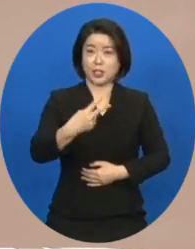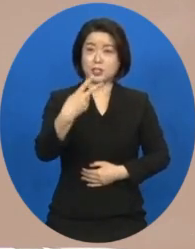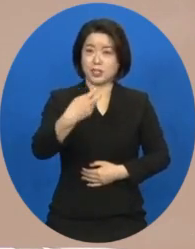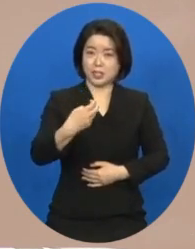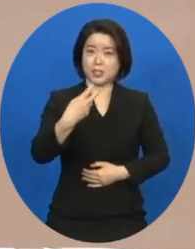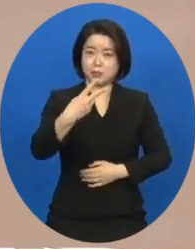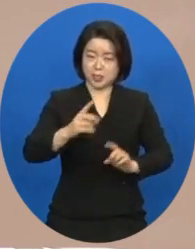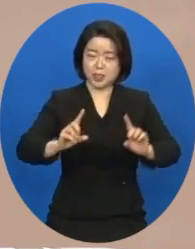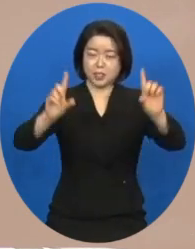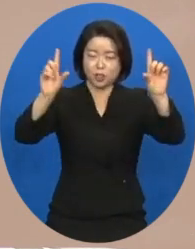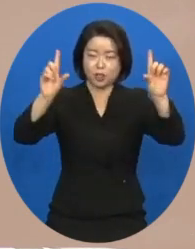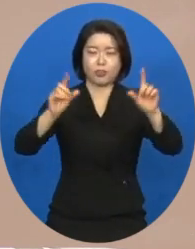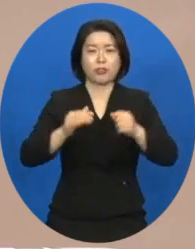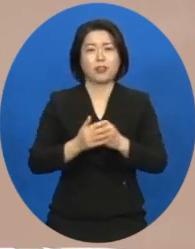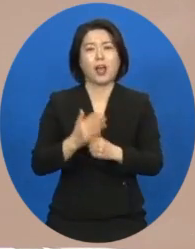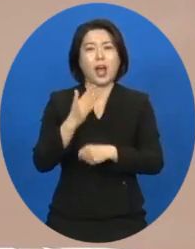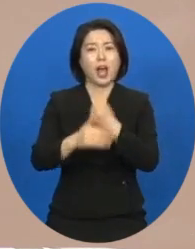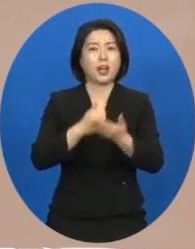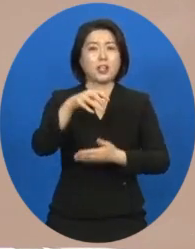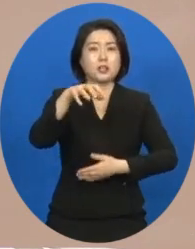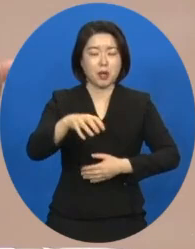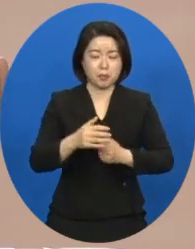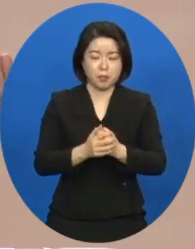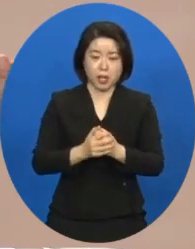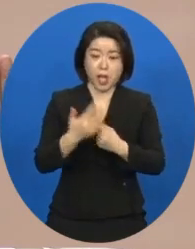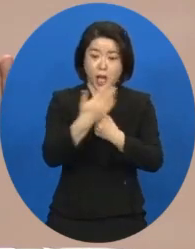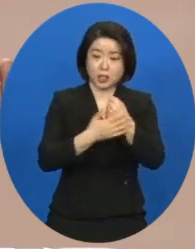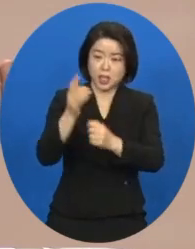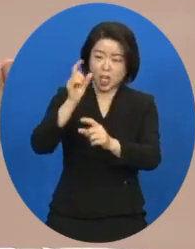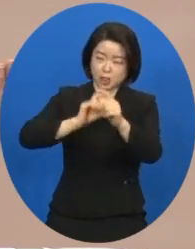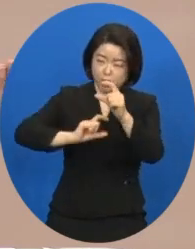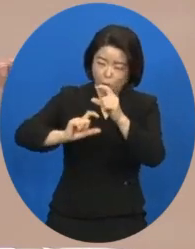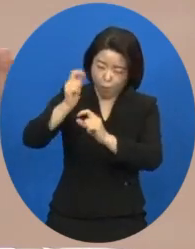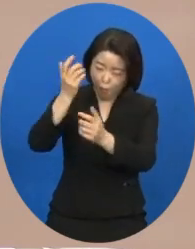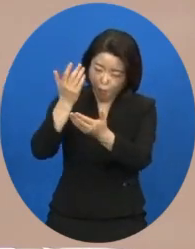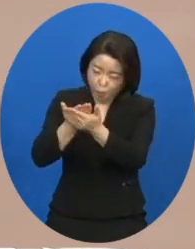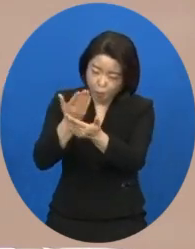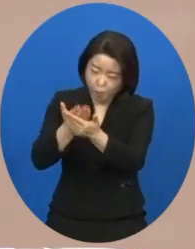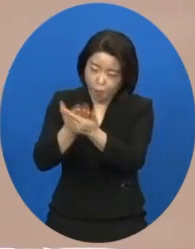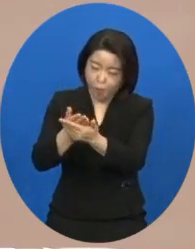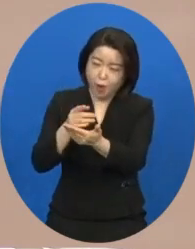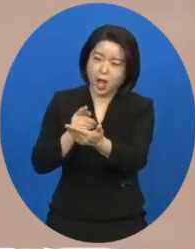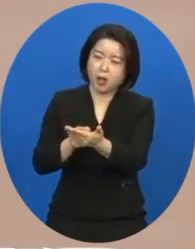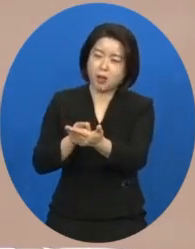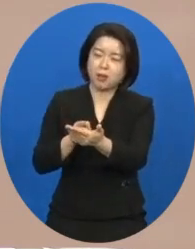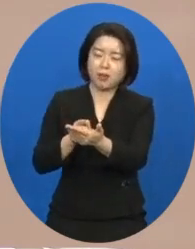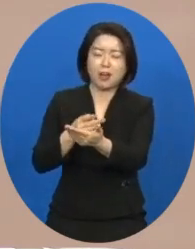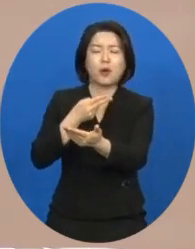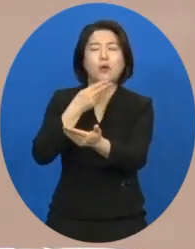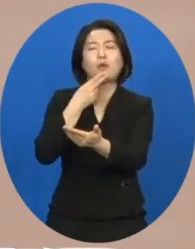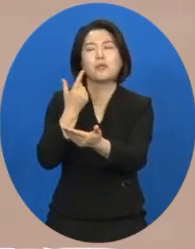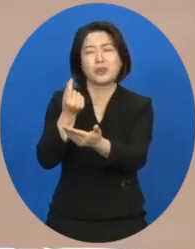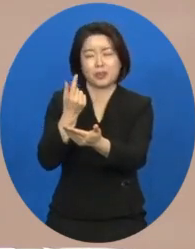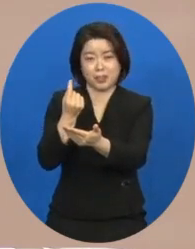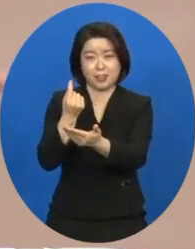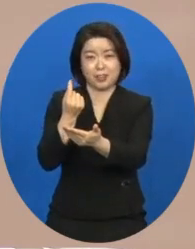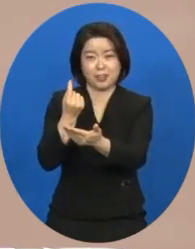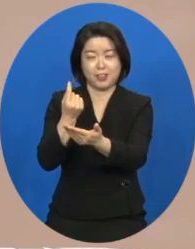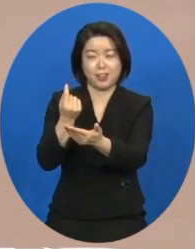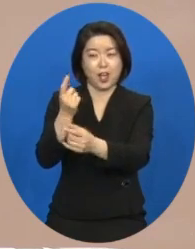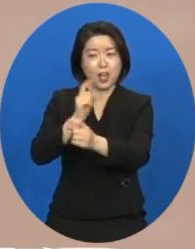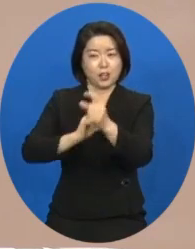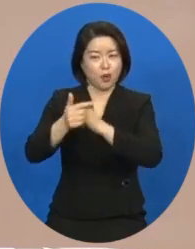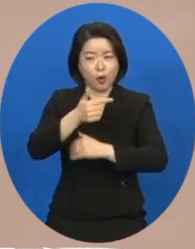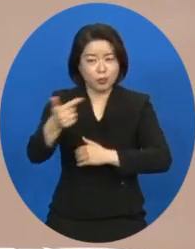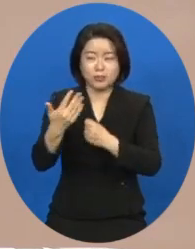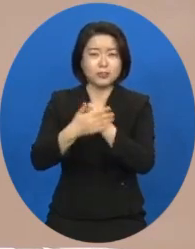2022년도에 하나님 앞에 은혜를 더 달라고 구할 것은 제가 보기에는 없다고 확신합니다. 그보다 더 큰 은혜가